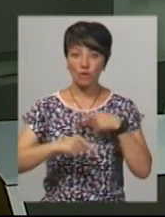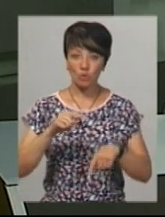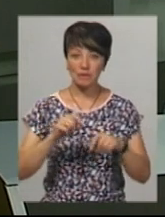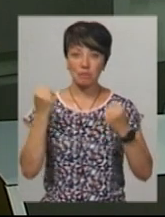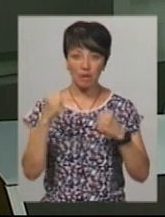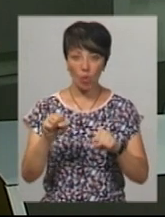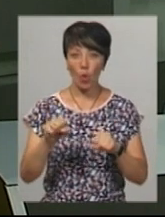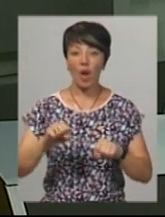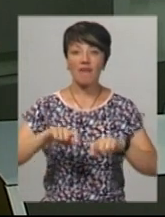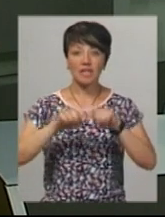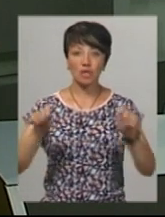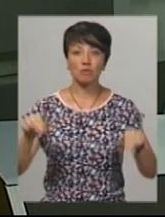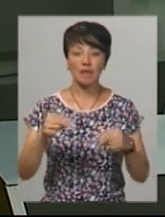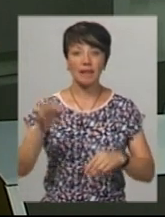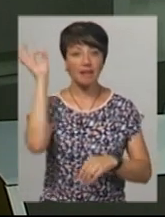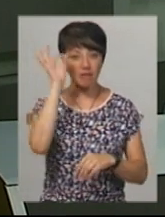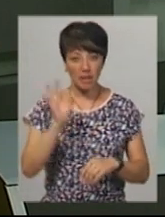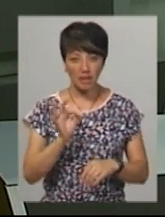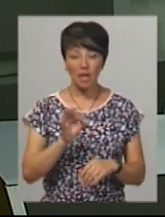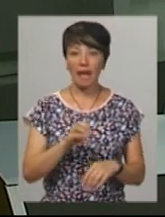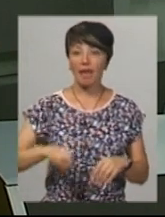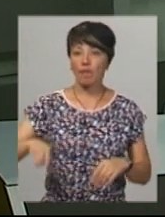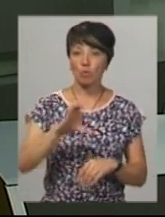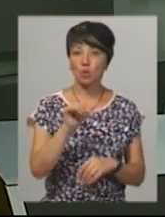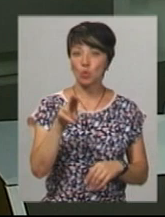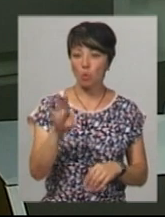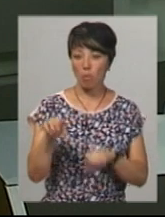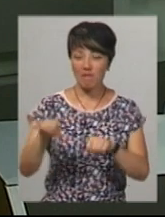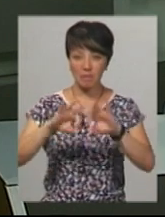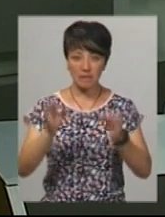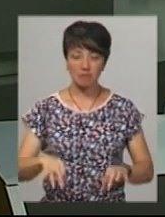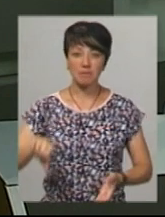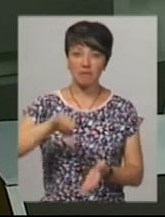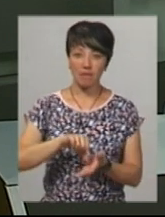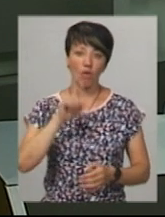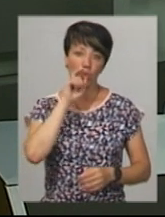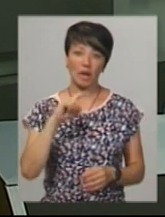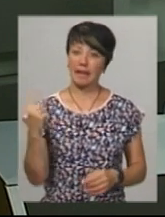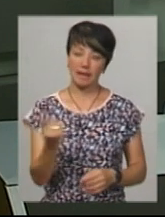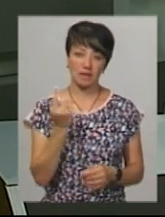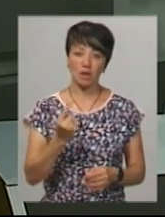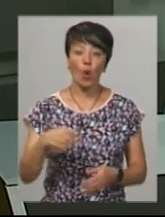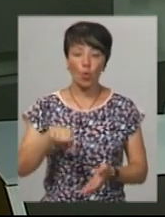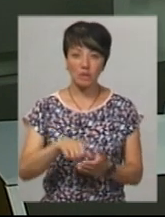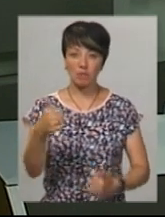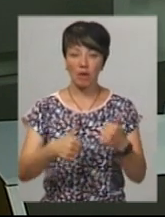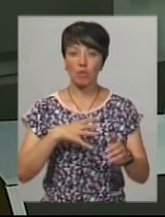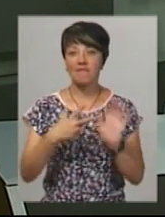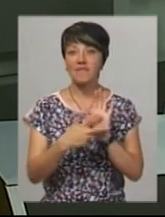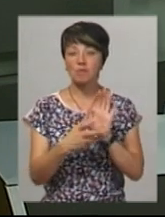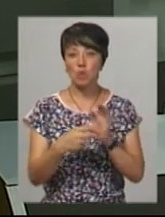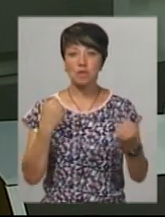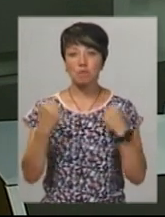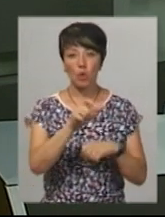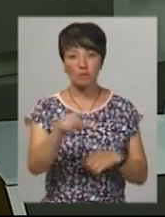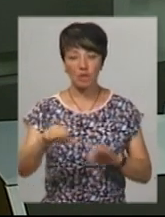з бойових мистецтв і чемпіонату Європи з судо. Він єдиний представляв на змаганнях Україну. Загалом участь у змаганнях взяли 800